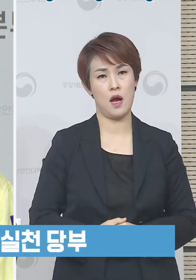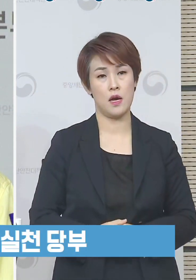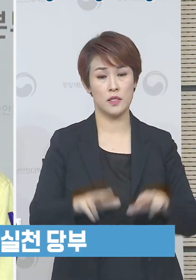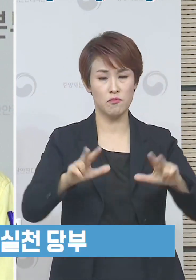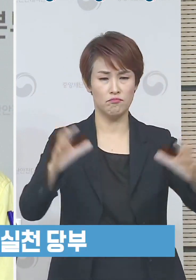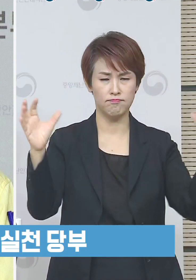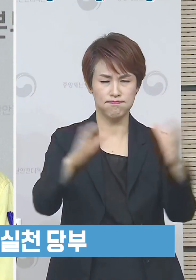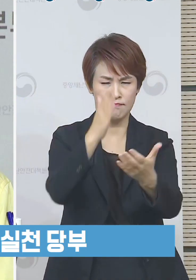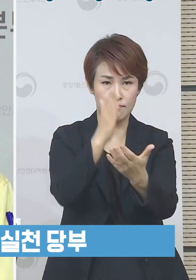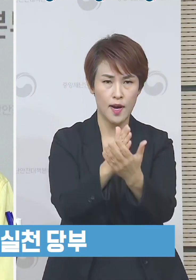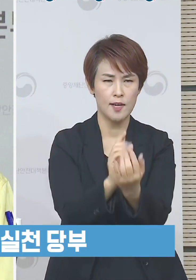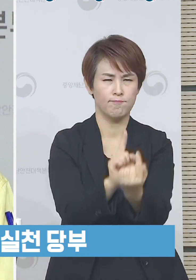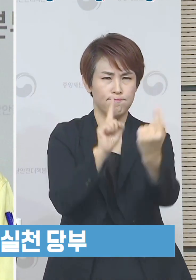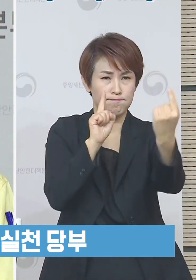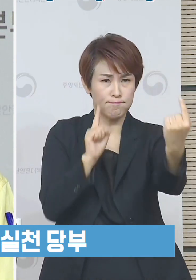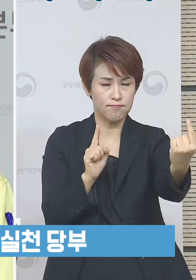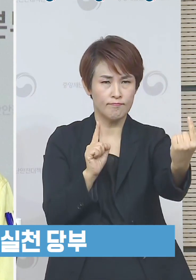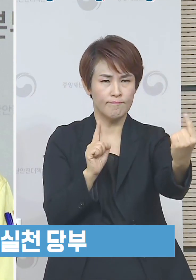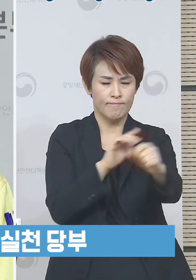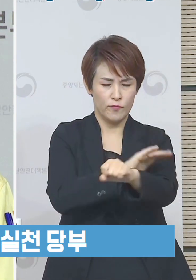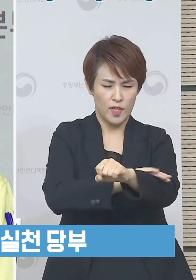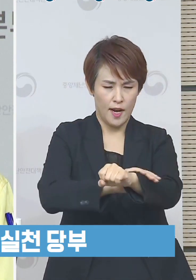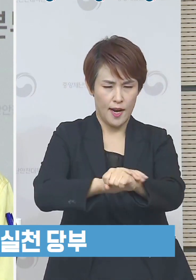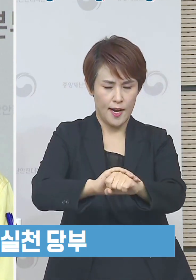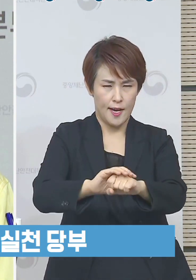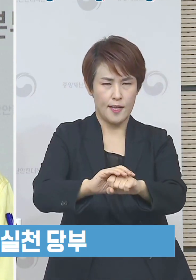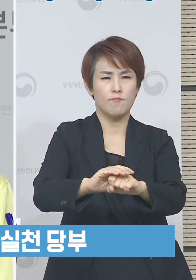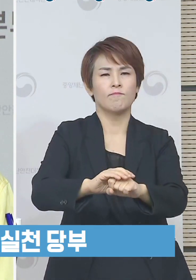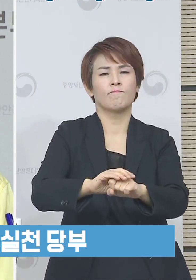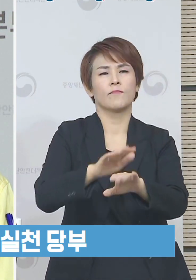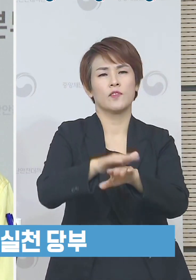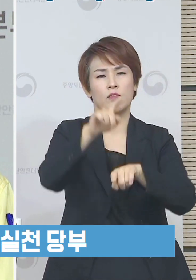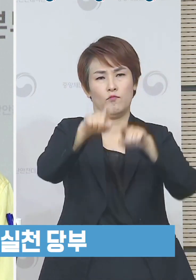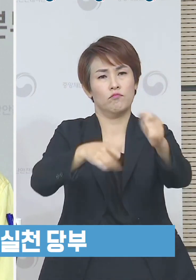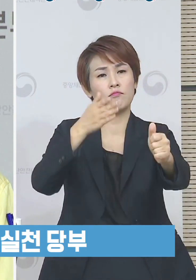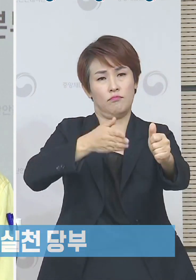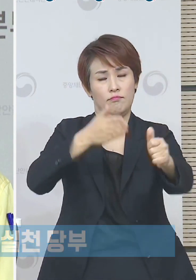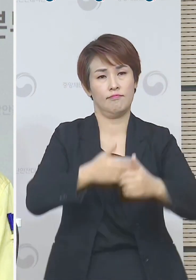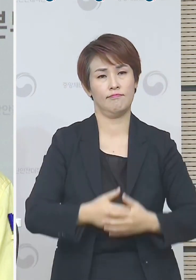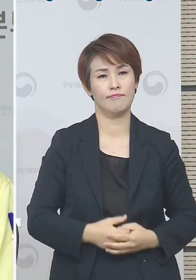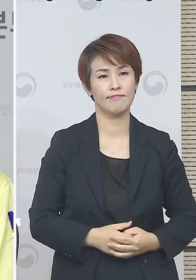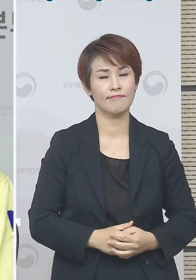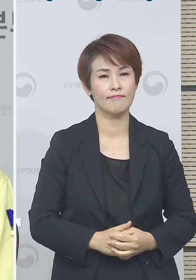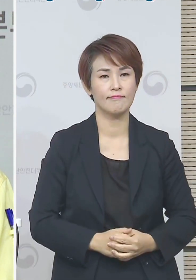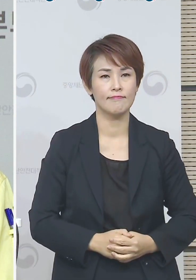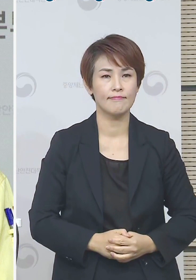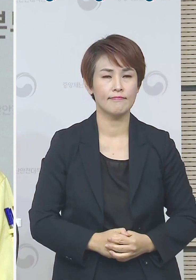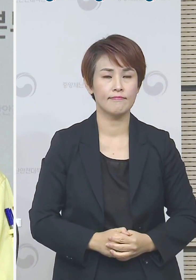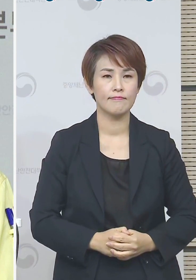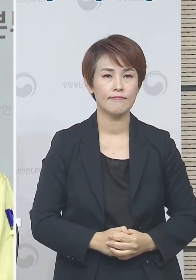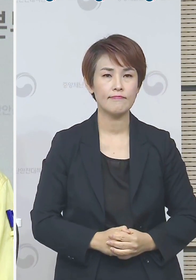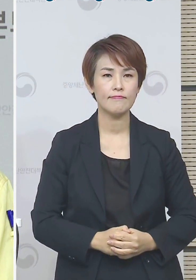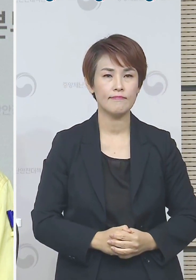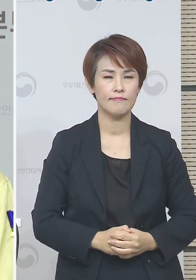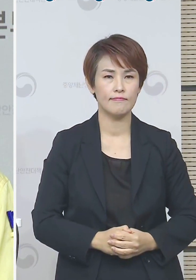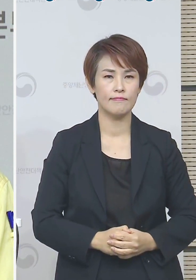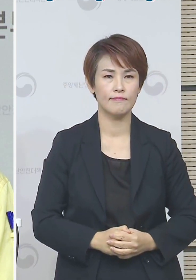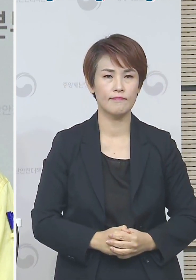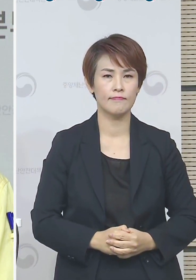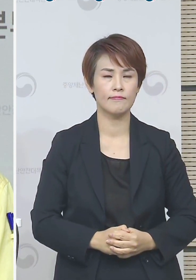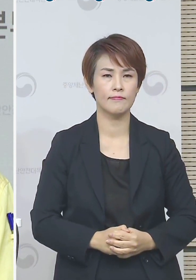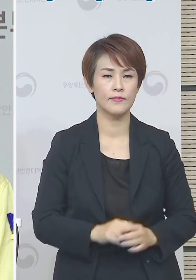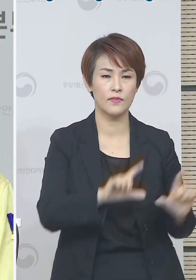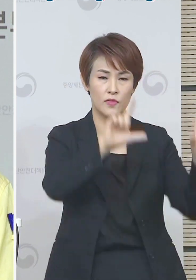강화된 사회적 거리두기를 보다 철저히 실천해 주실 것을 당부드립니다. 한편 지속